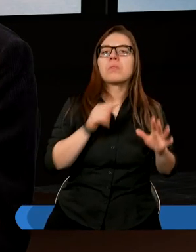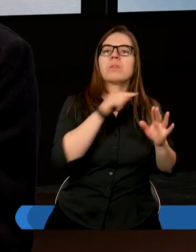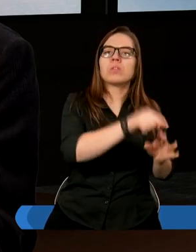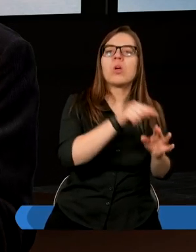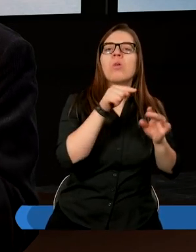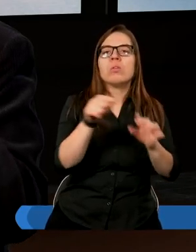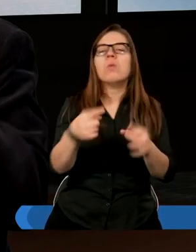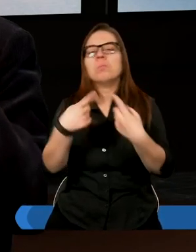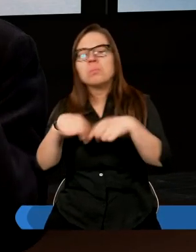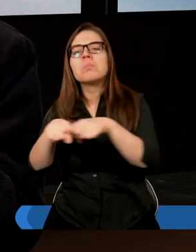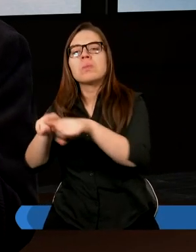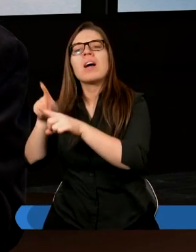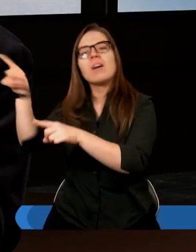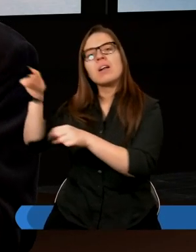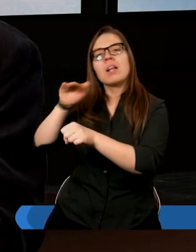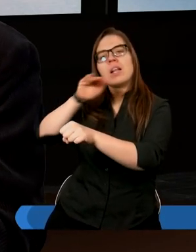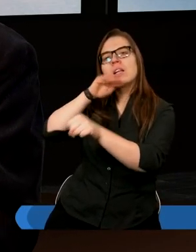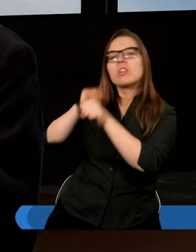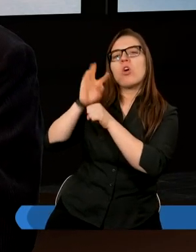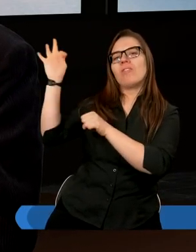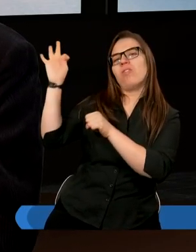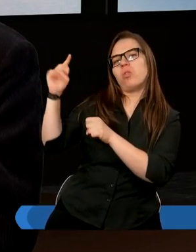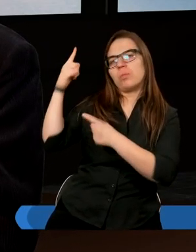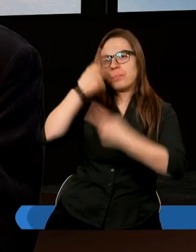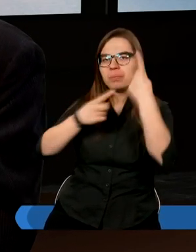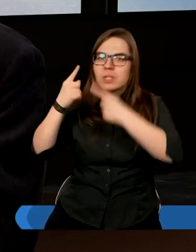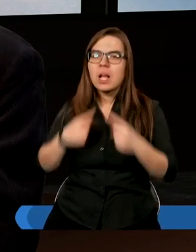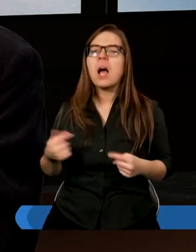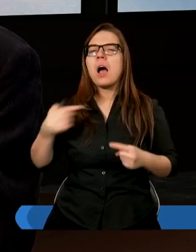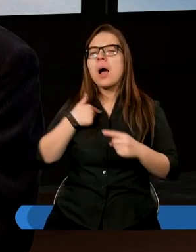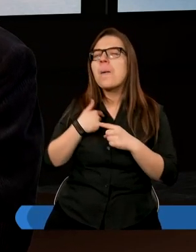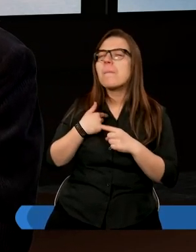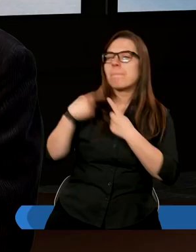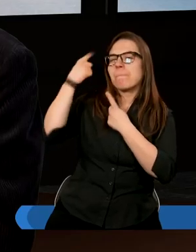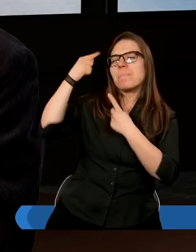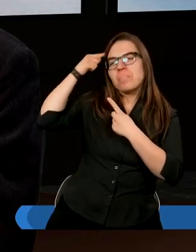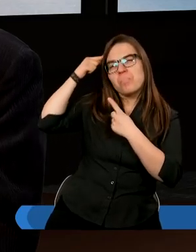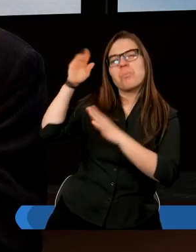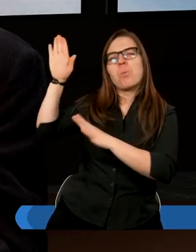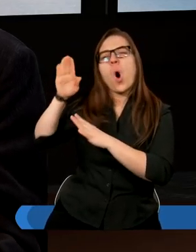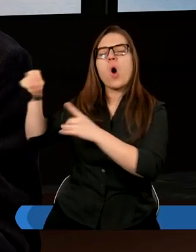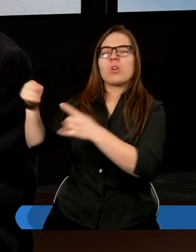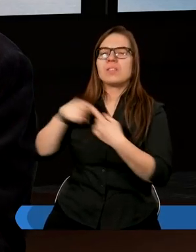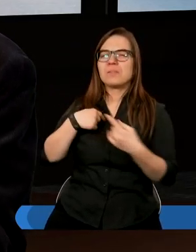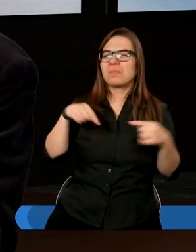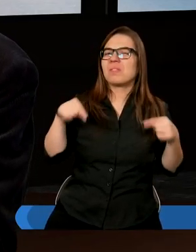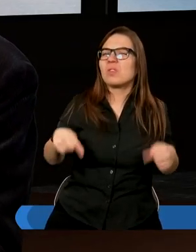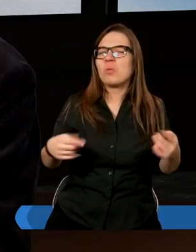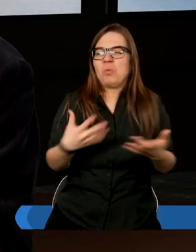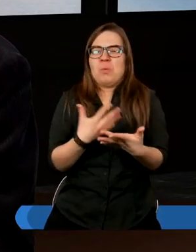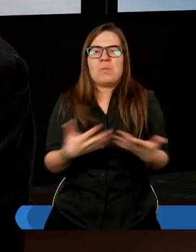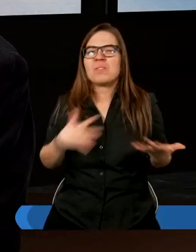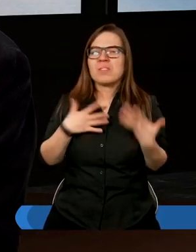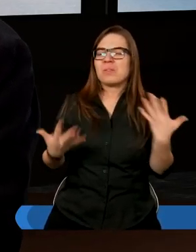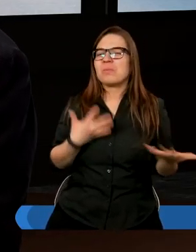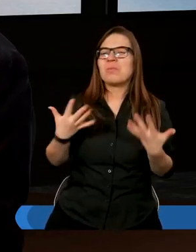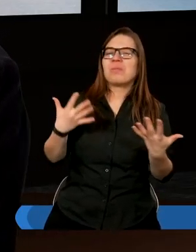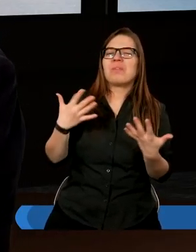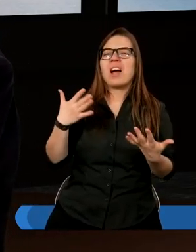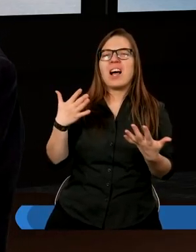Już nawet sobie, no ale Panie Boże, ja jestem tu na tej ziemi, ja znam tych ludzi, znam te okoliczności,